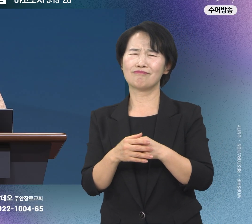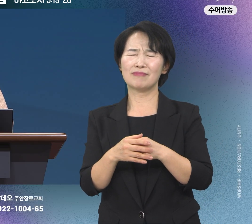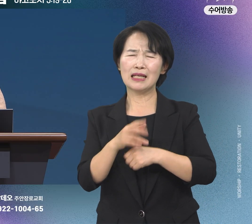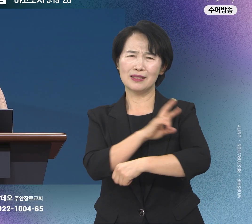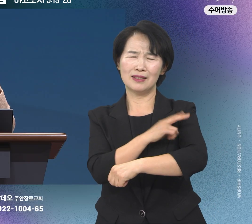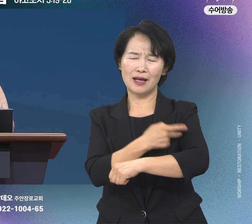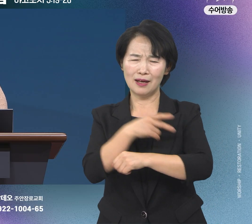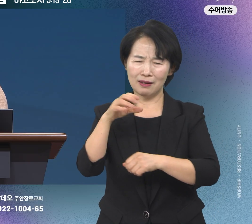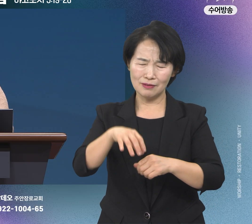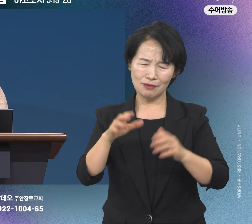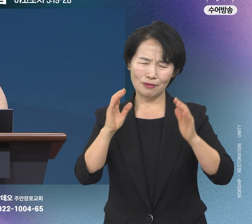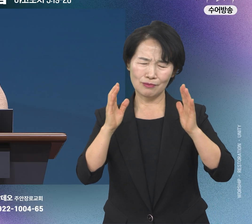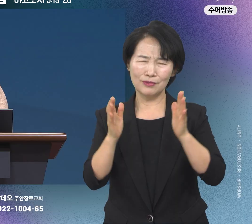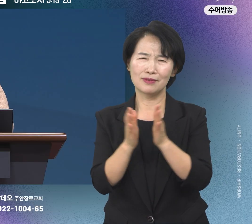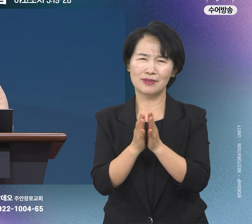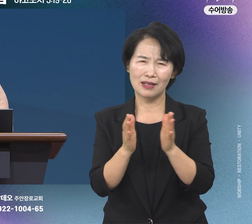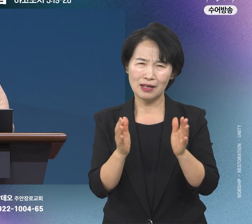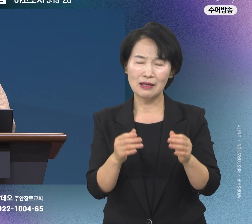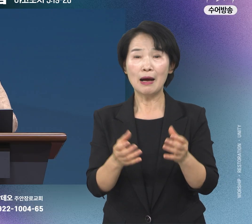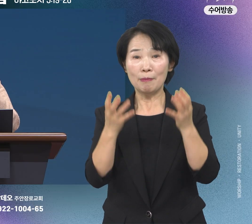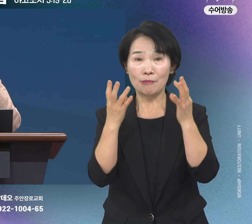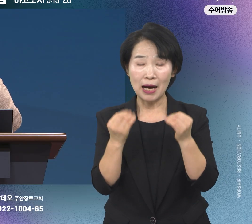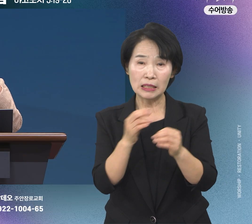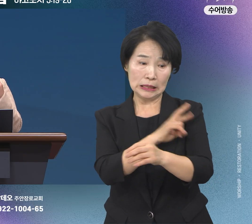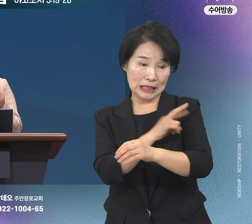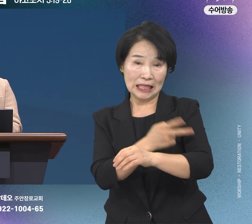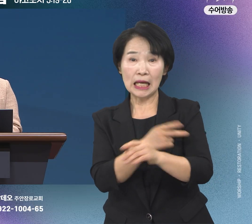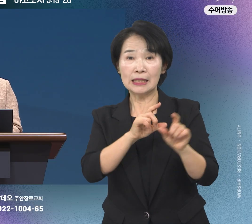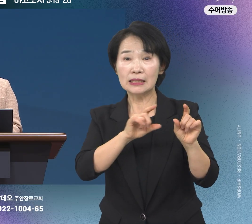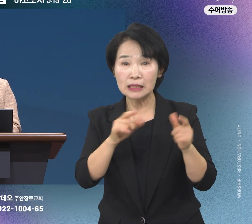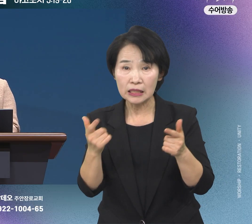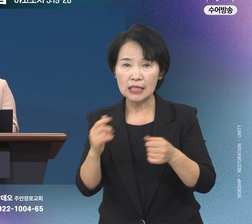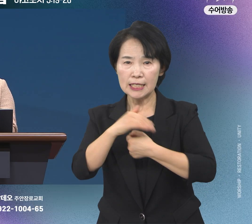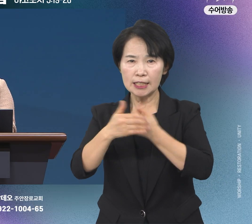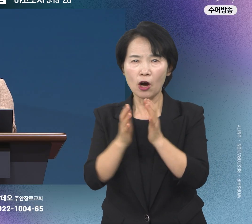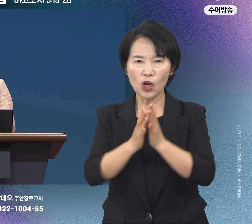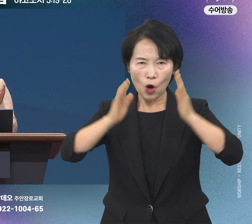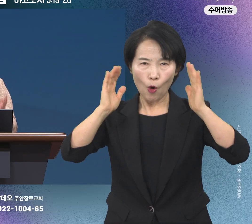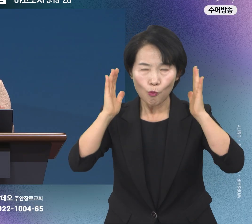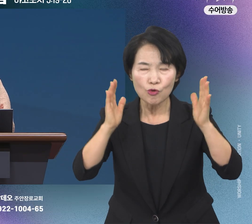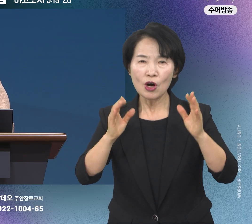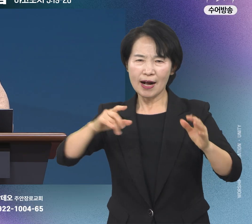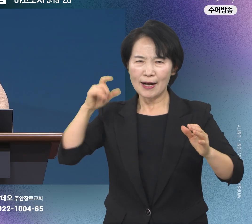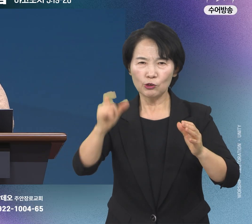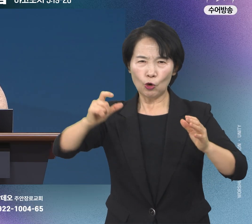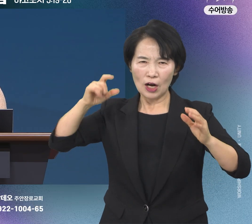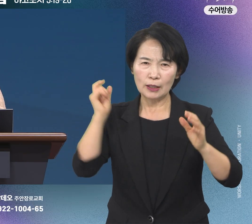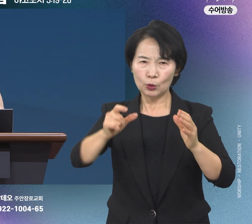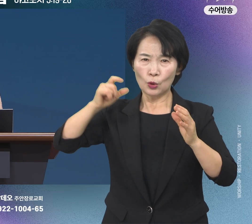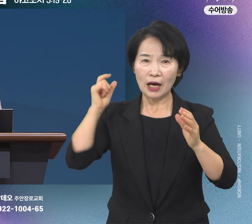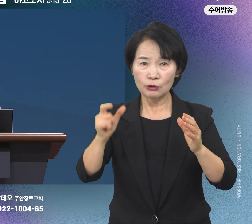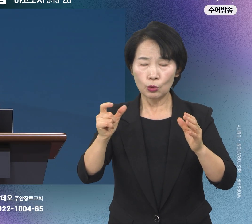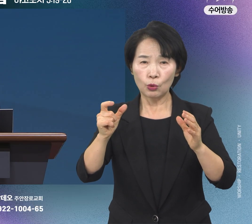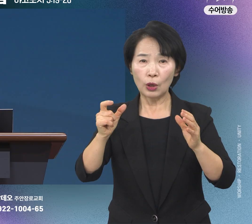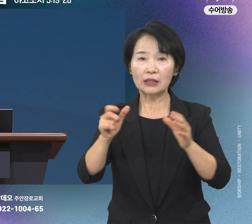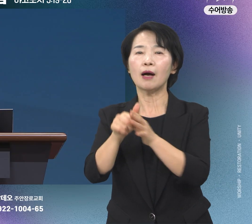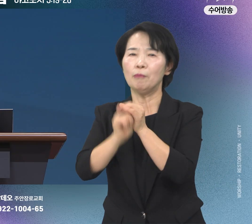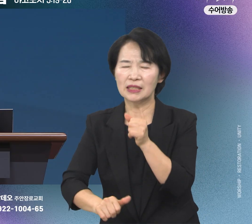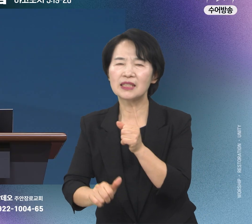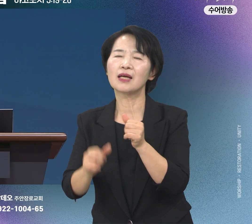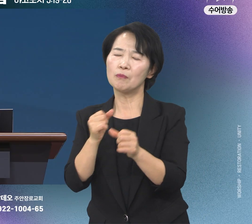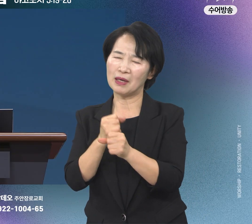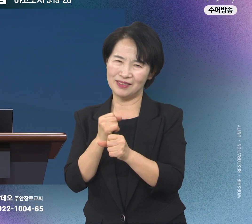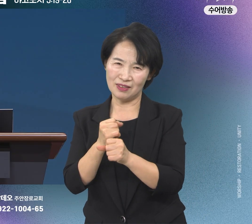신천지뿐만 아니라 많은 이단들이 성경 공부의 강조성을 이야기하기 위하여서 펼치는 몇 장 몇